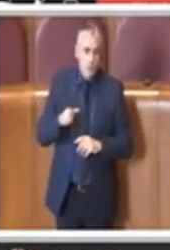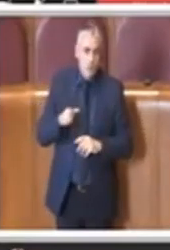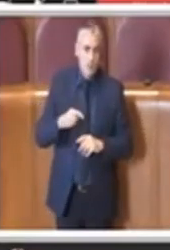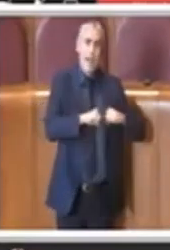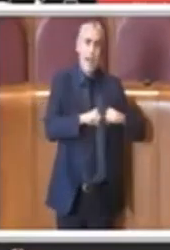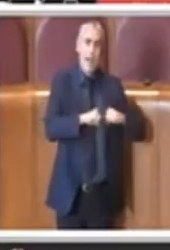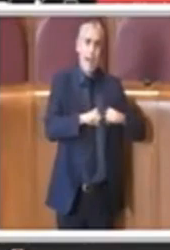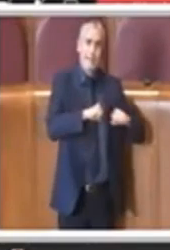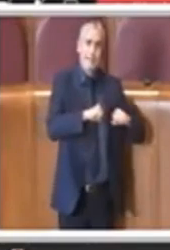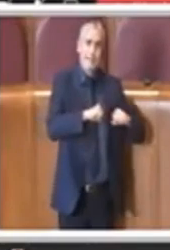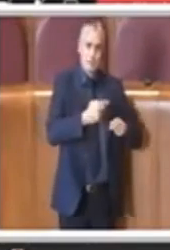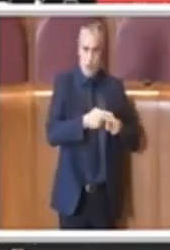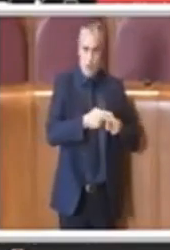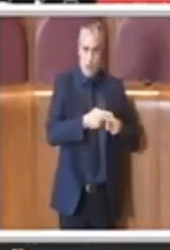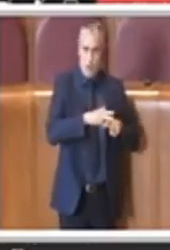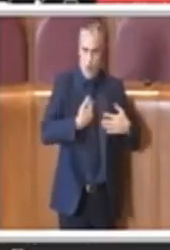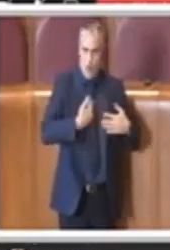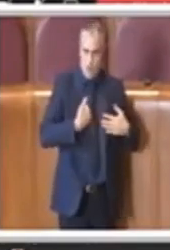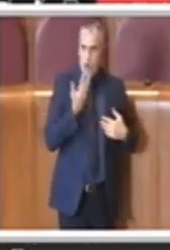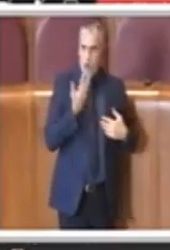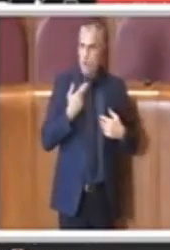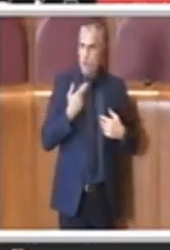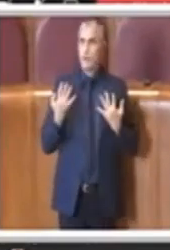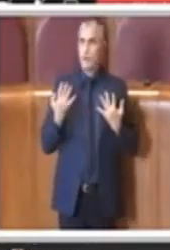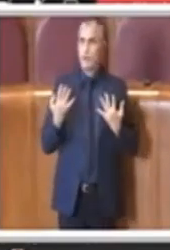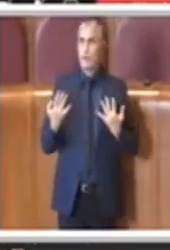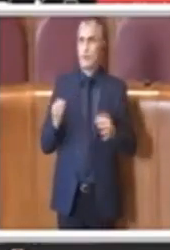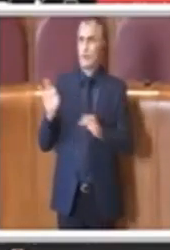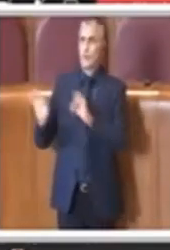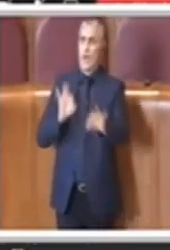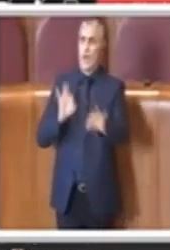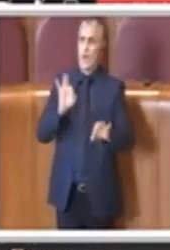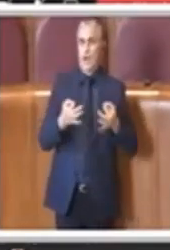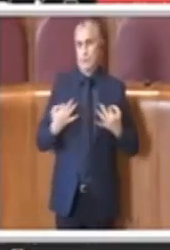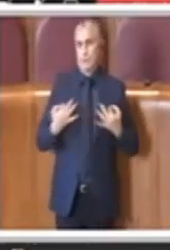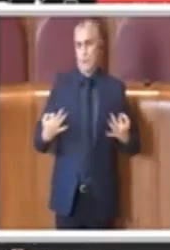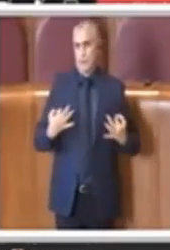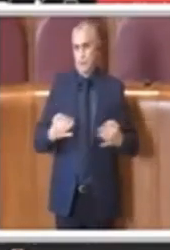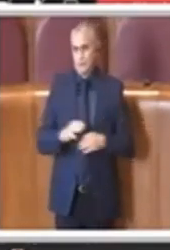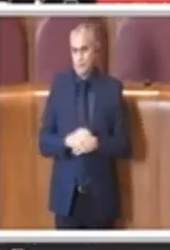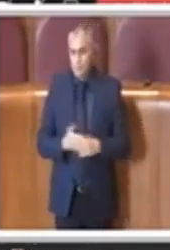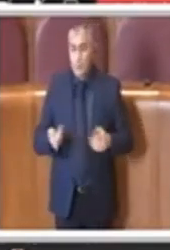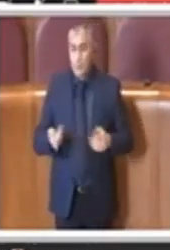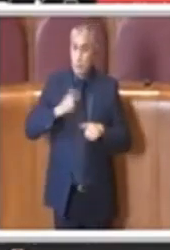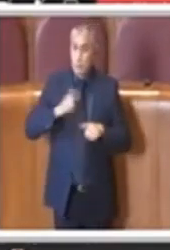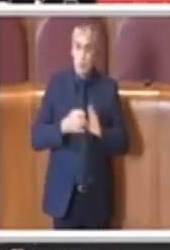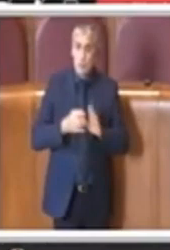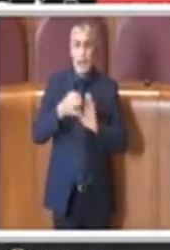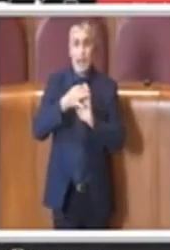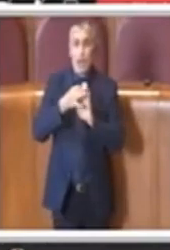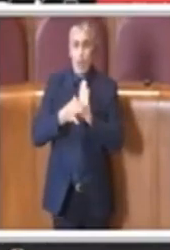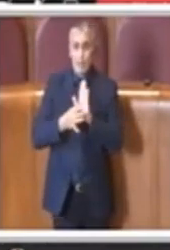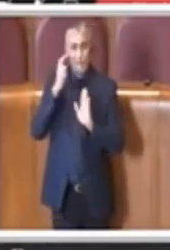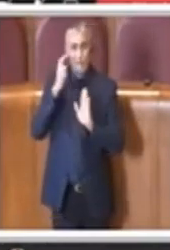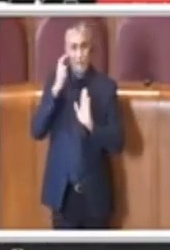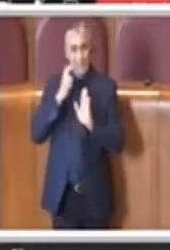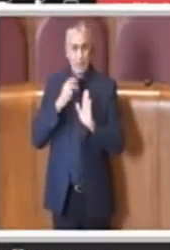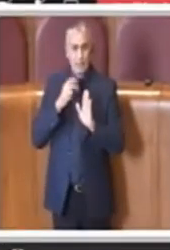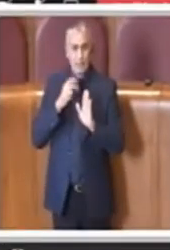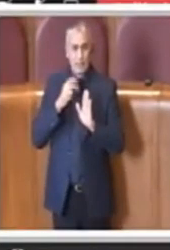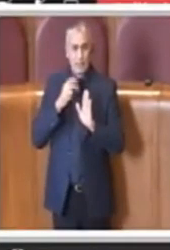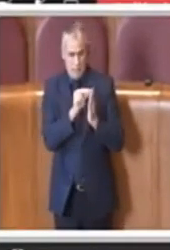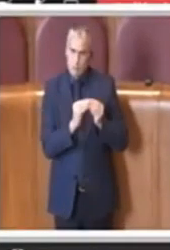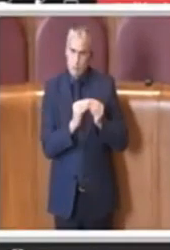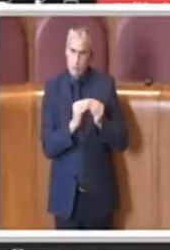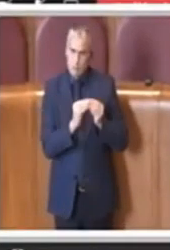di questa amministrazione è quella di curare il verde al meglio. Si sta lavorando sul regolamento del verde, questo lo sa benissimo il